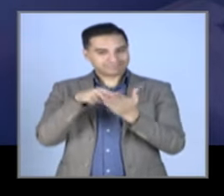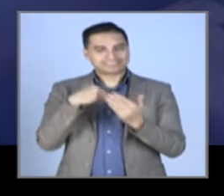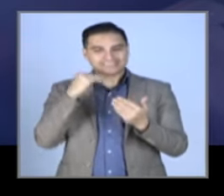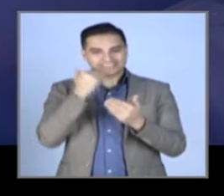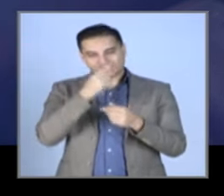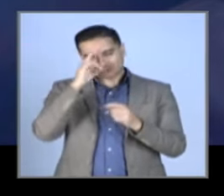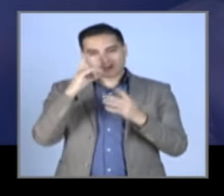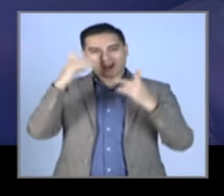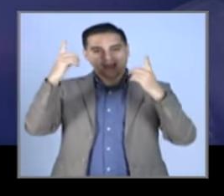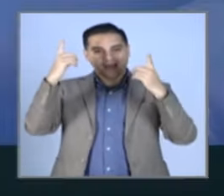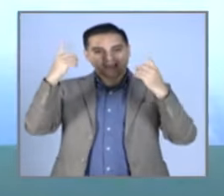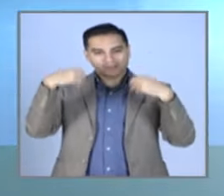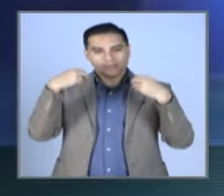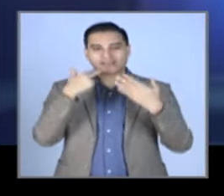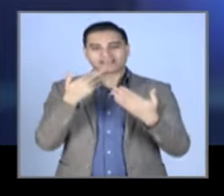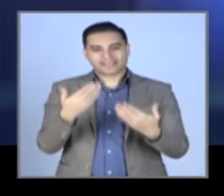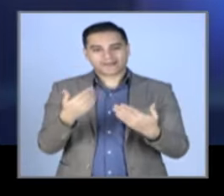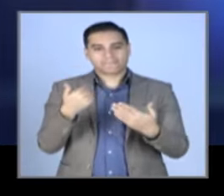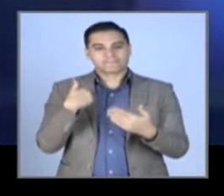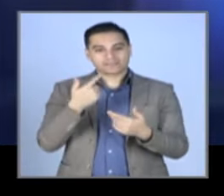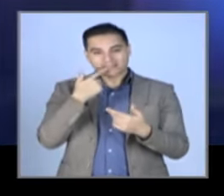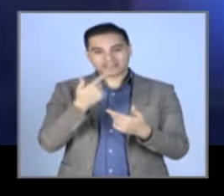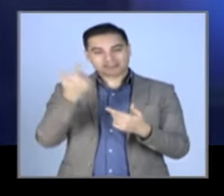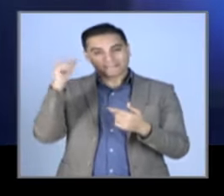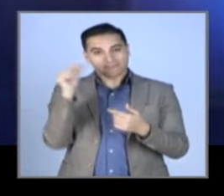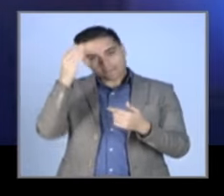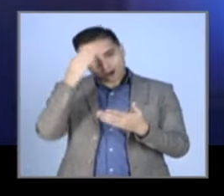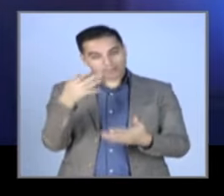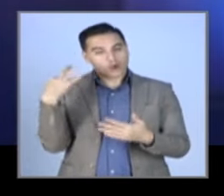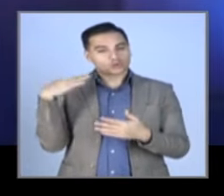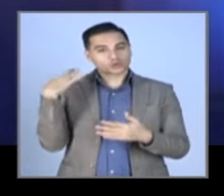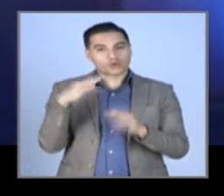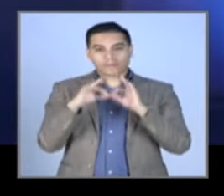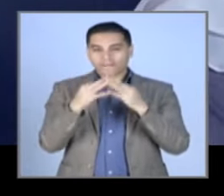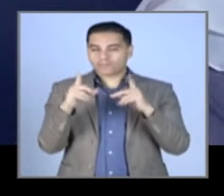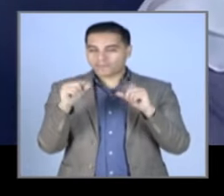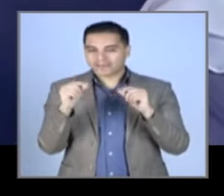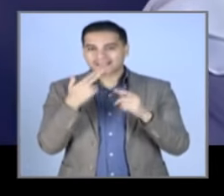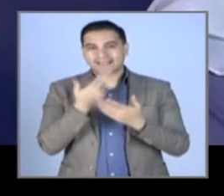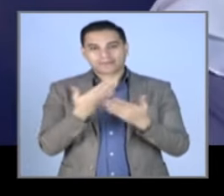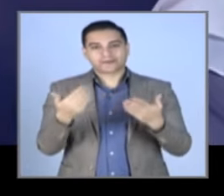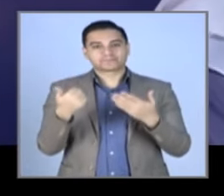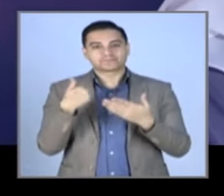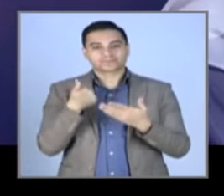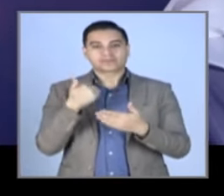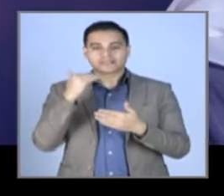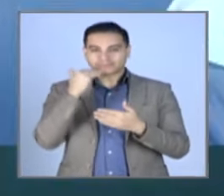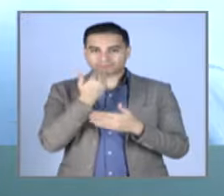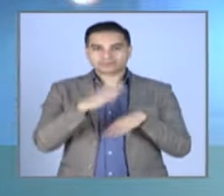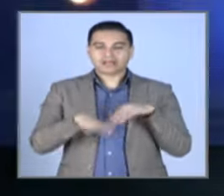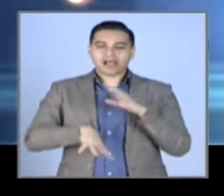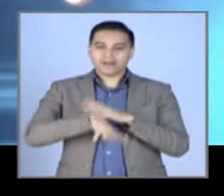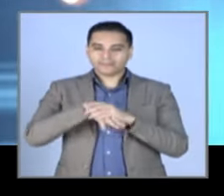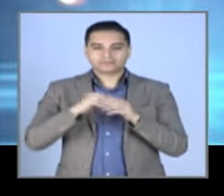الله ونوصل لما هو ابعد من دور الثمانية. تجربه العباقره تجربه عائليه جميله مميزه وايجابيه، لذلك حرصنا ان احنا نشارك الموسم